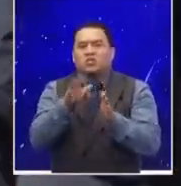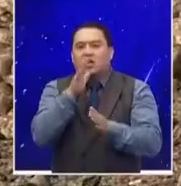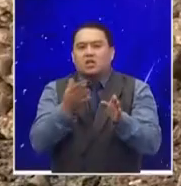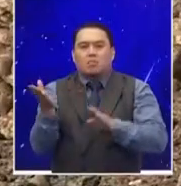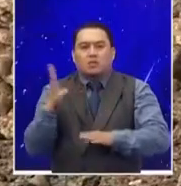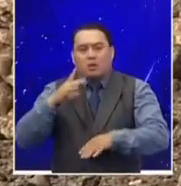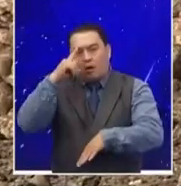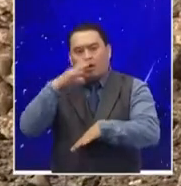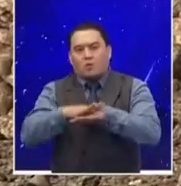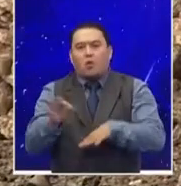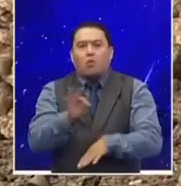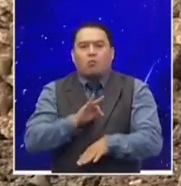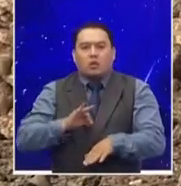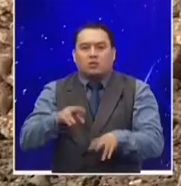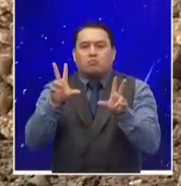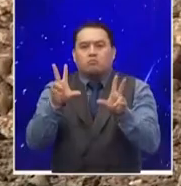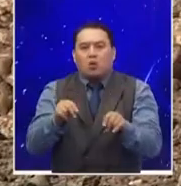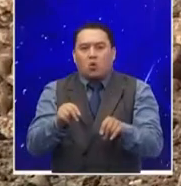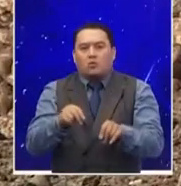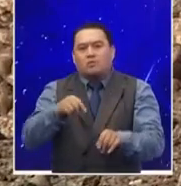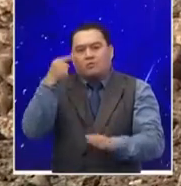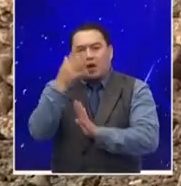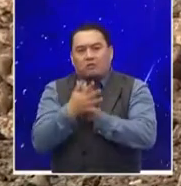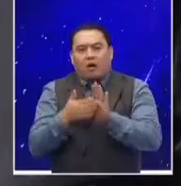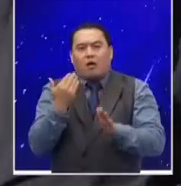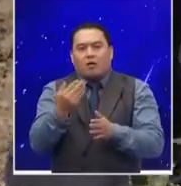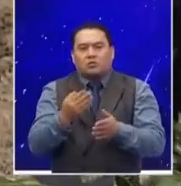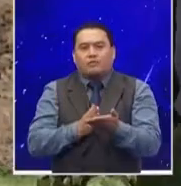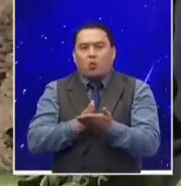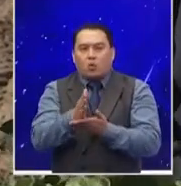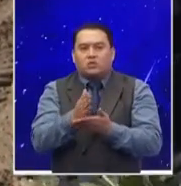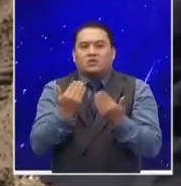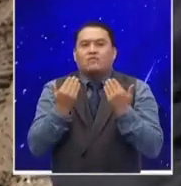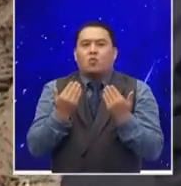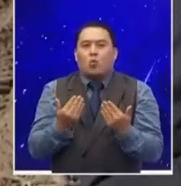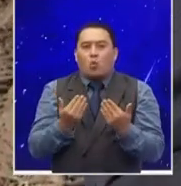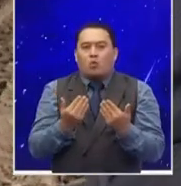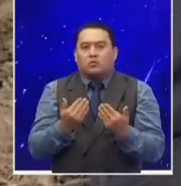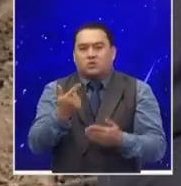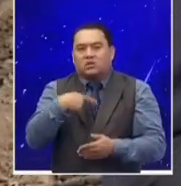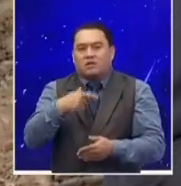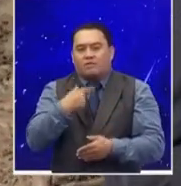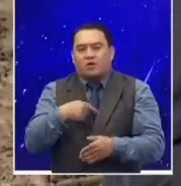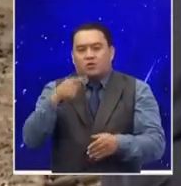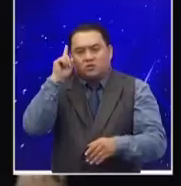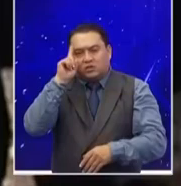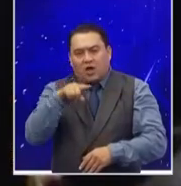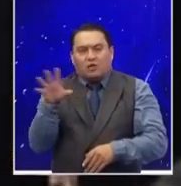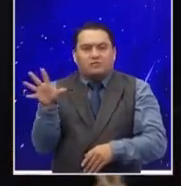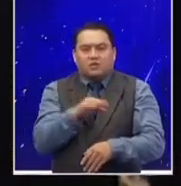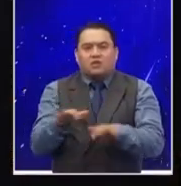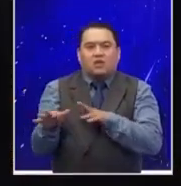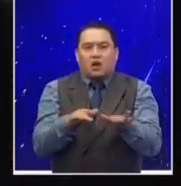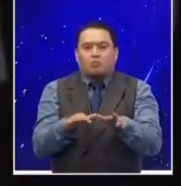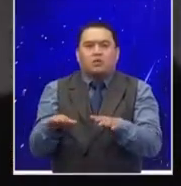став акимом области, Амандык Баталов пообещал вникнуть во все нюансы отрасли. И сегодня он не хуже самих свекловодов, знает весь